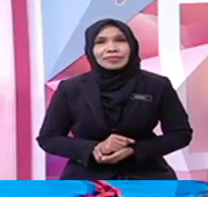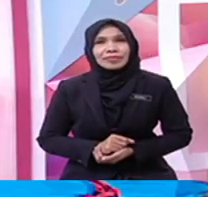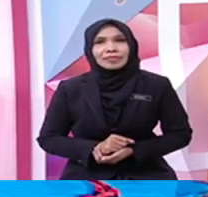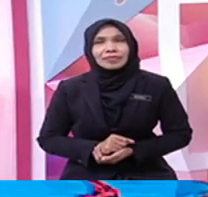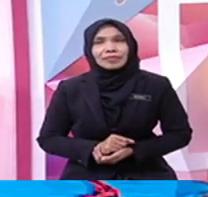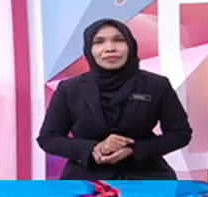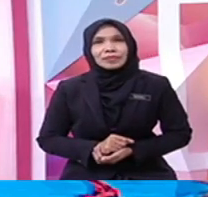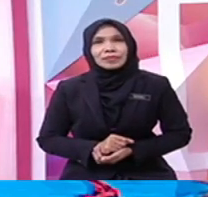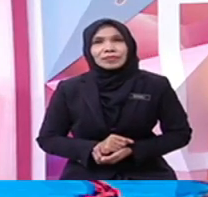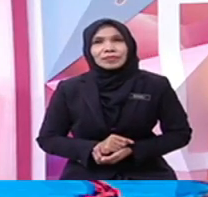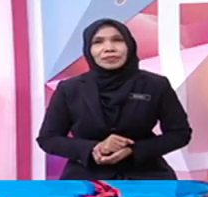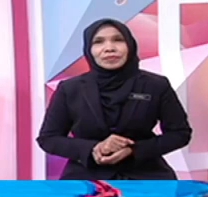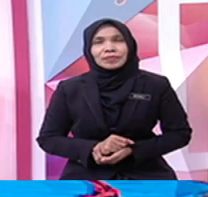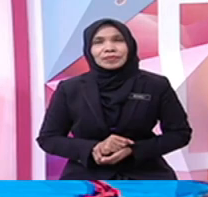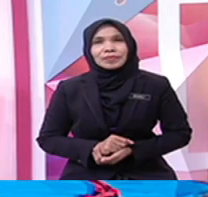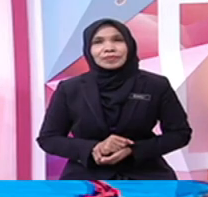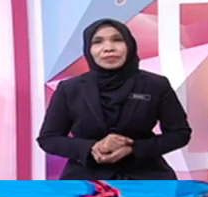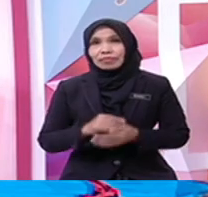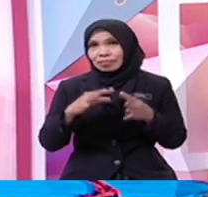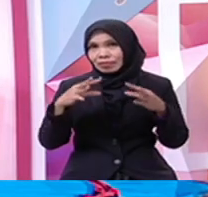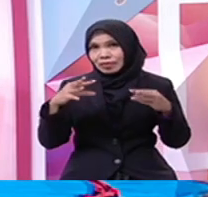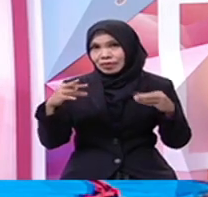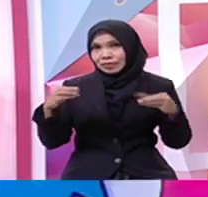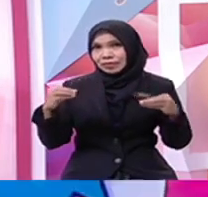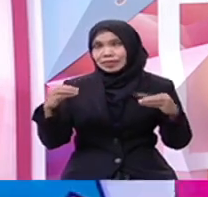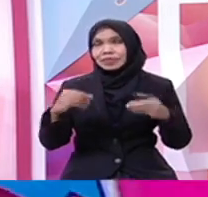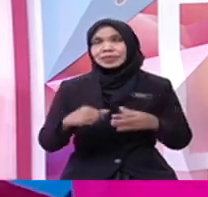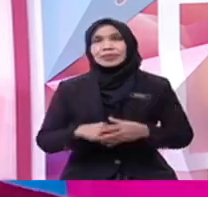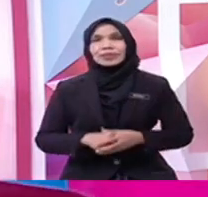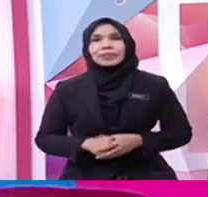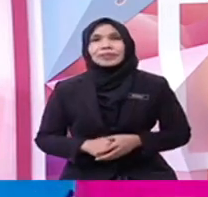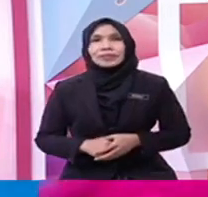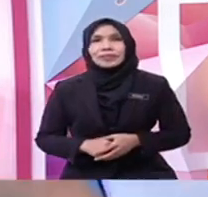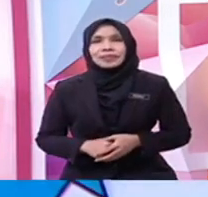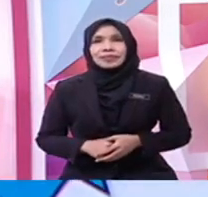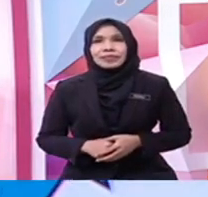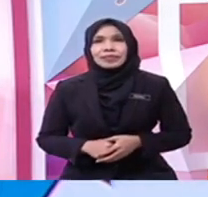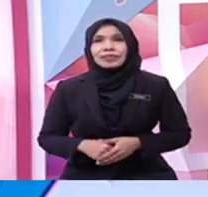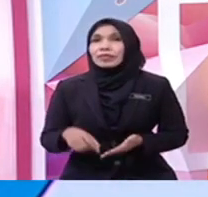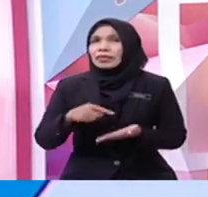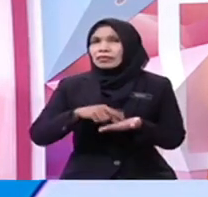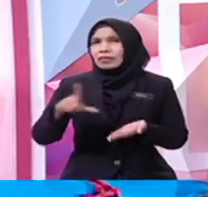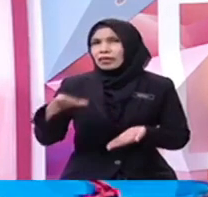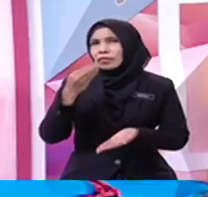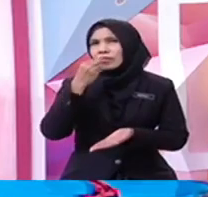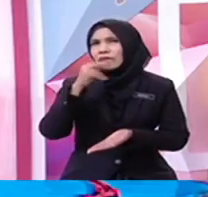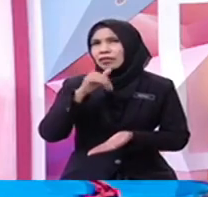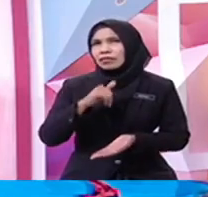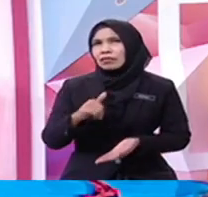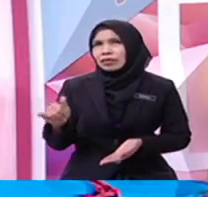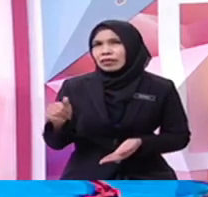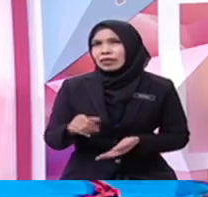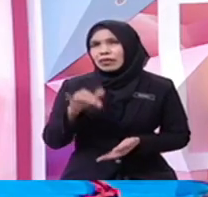kentang Oke habis aku bikin rendah dinamakannya berkhasiat